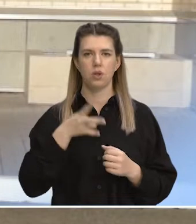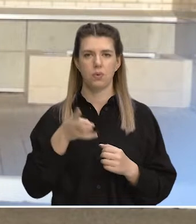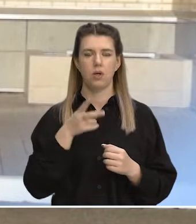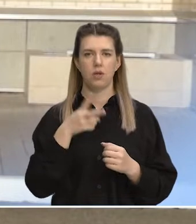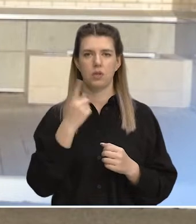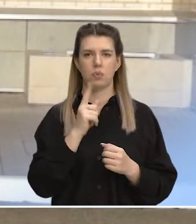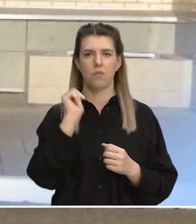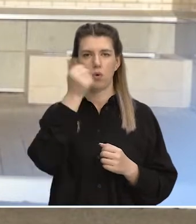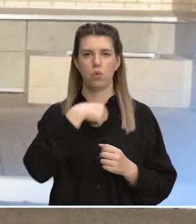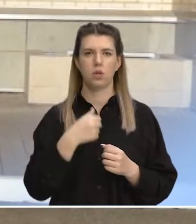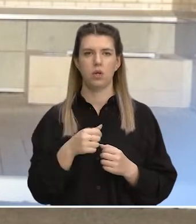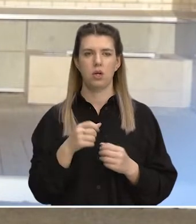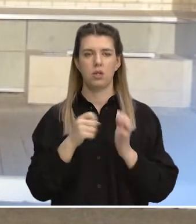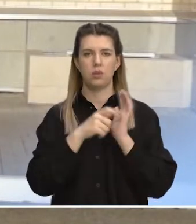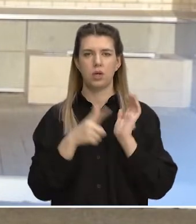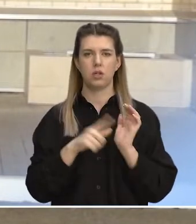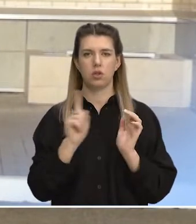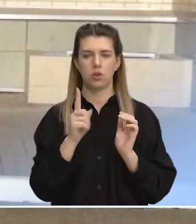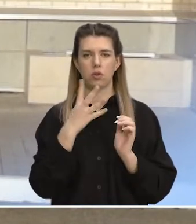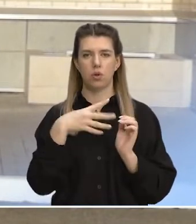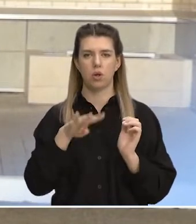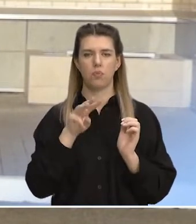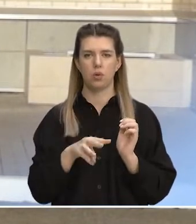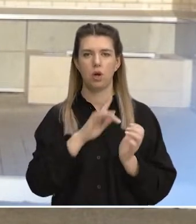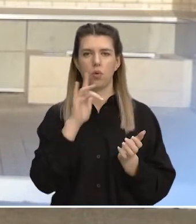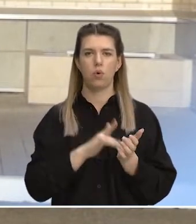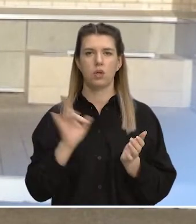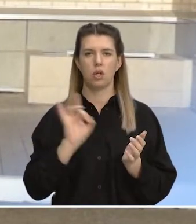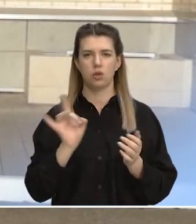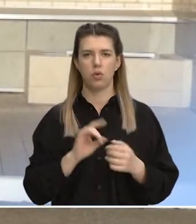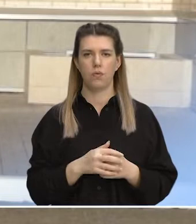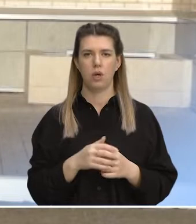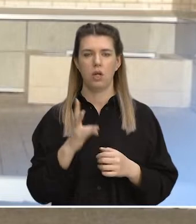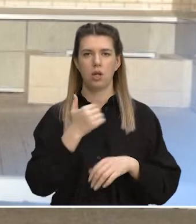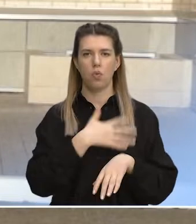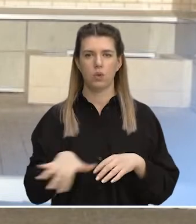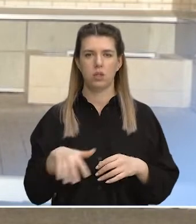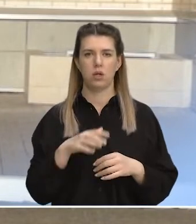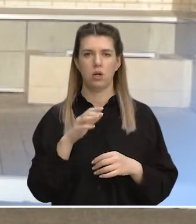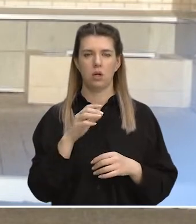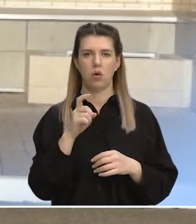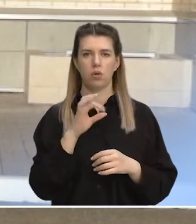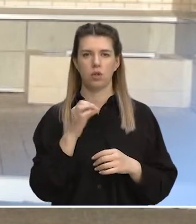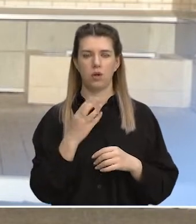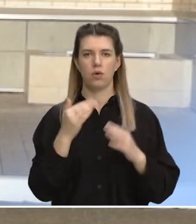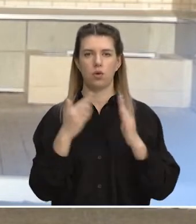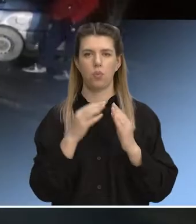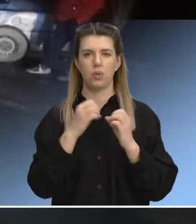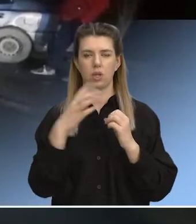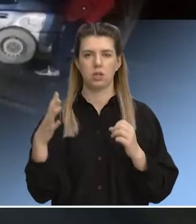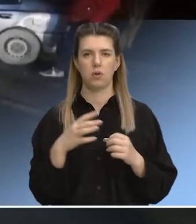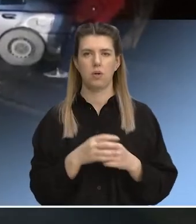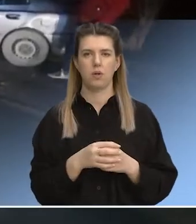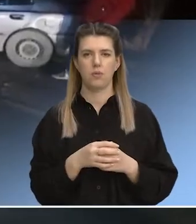ноября 2021 года в 17 часов 40 минут в городе Ростове-на-Дону на улице Виталия Ходышева, дом 15,